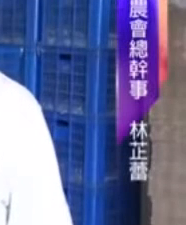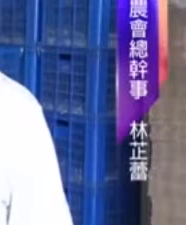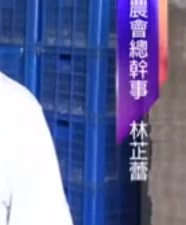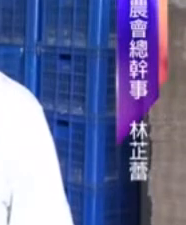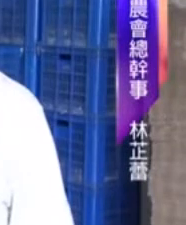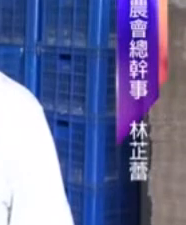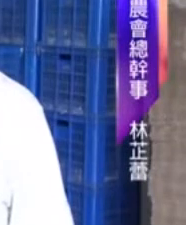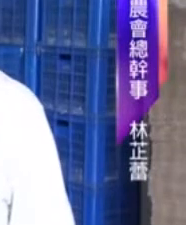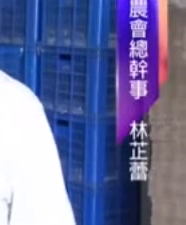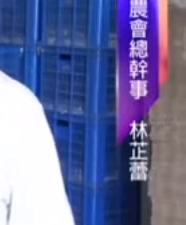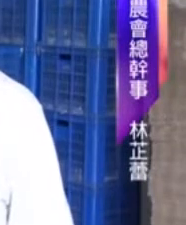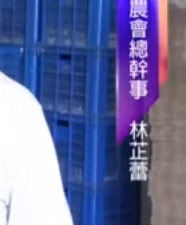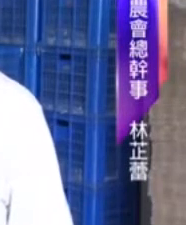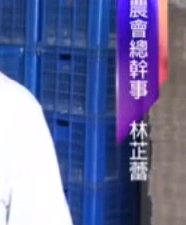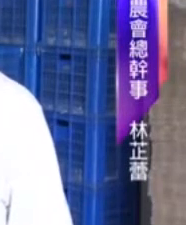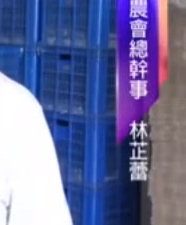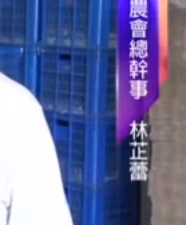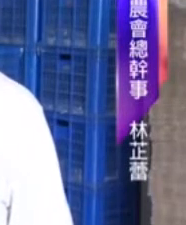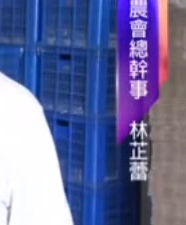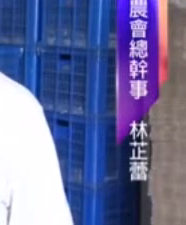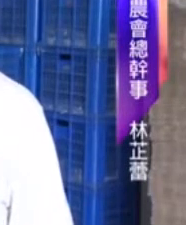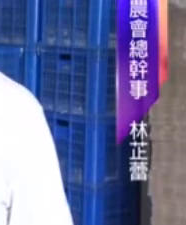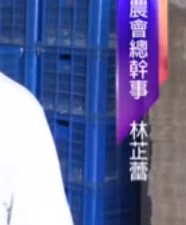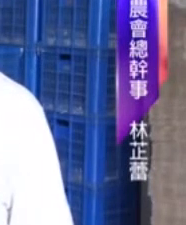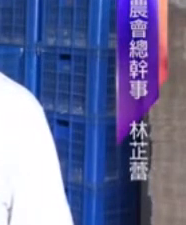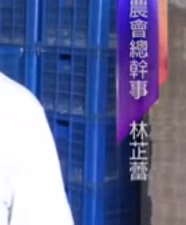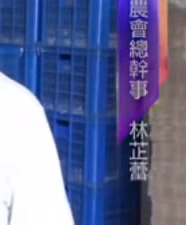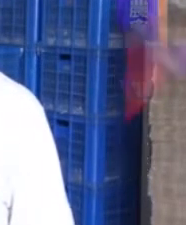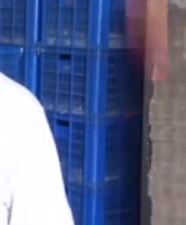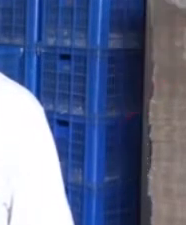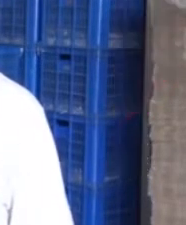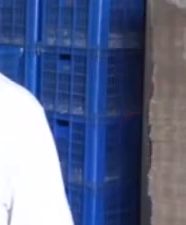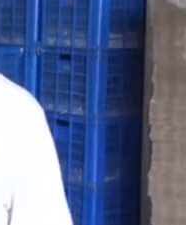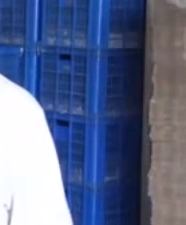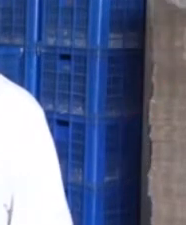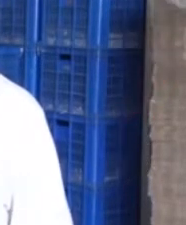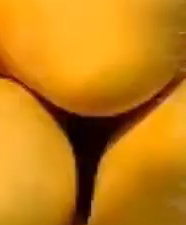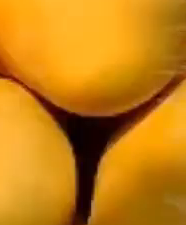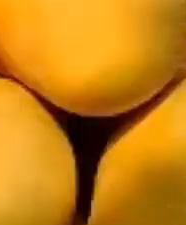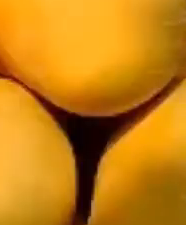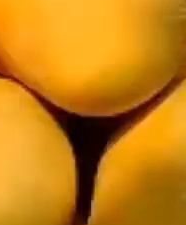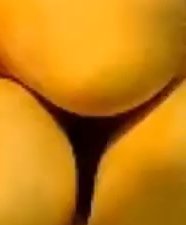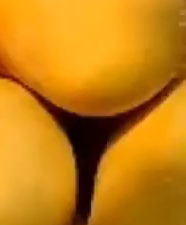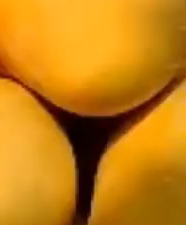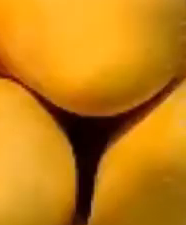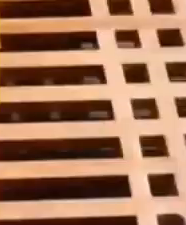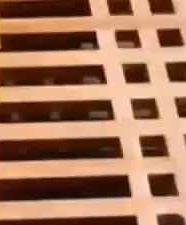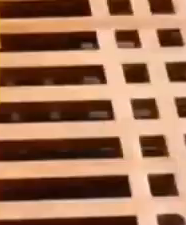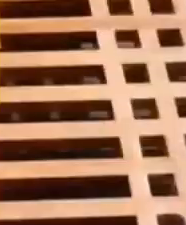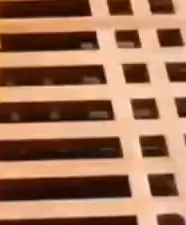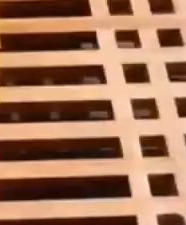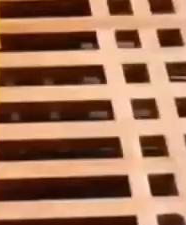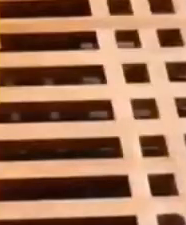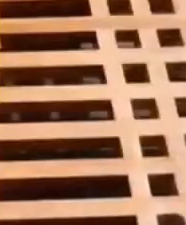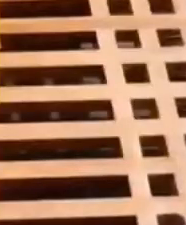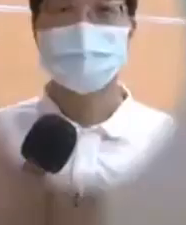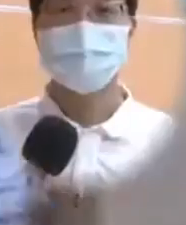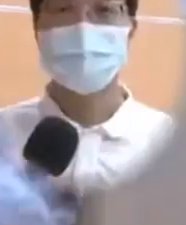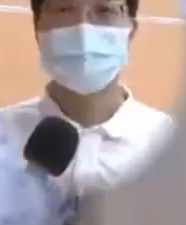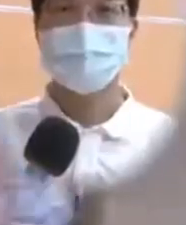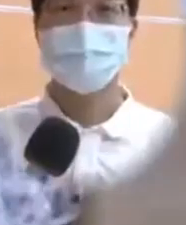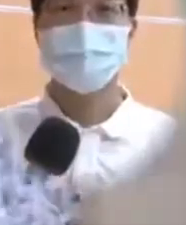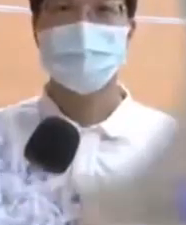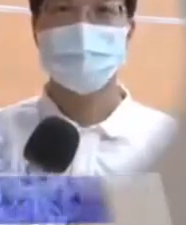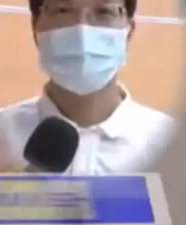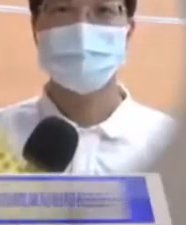有达到10度那么多，然后我们的土质是沙质土壤，比较利水，所以我们的果肉比较 Q。 现在推出